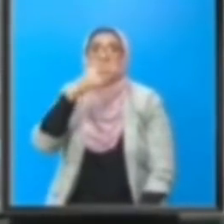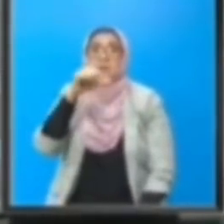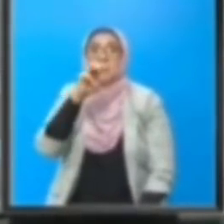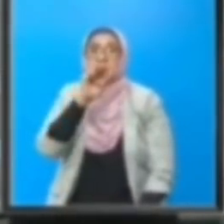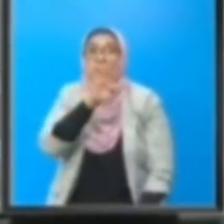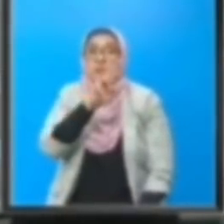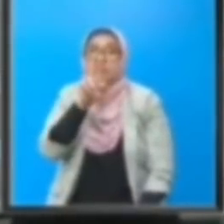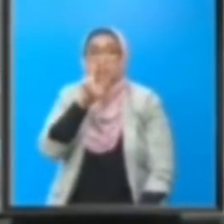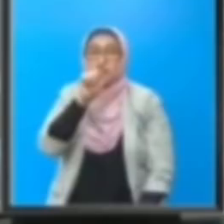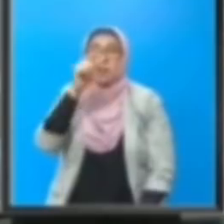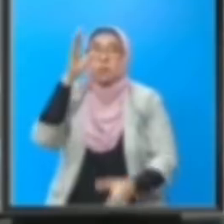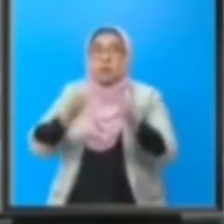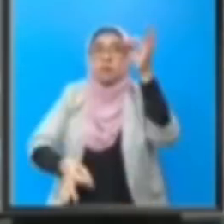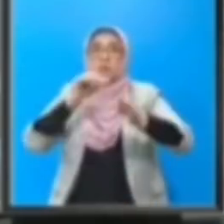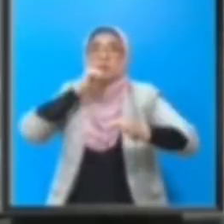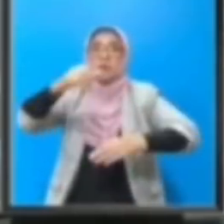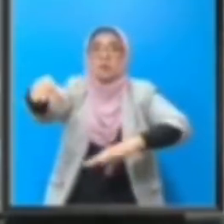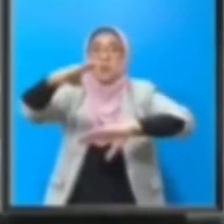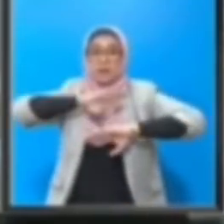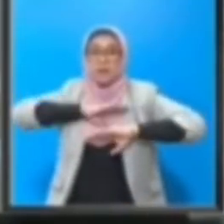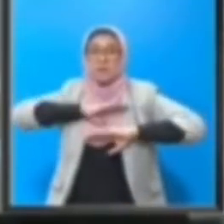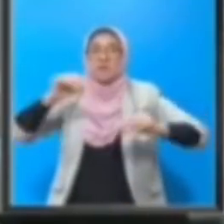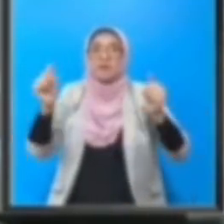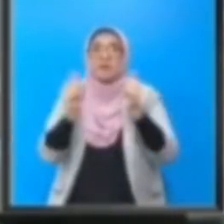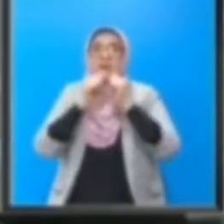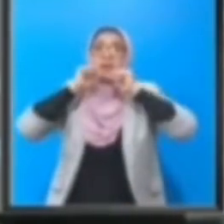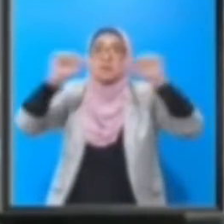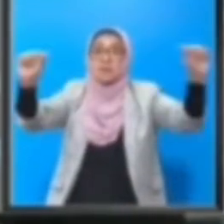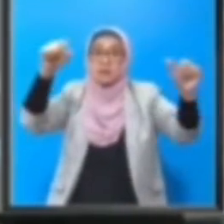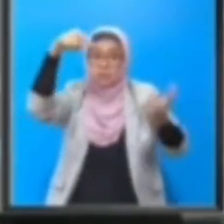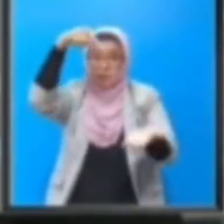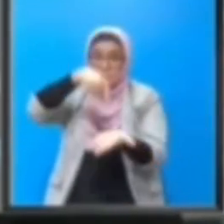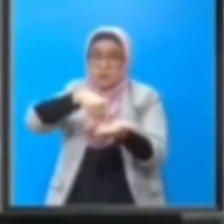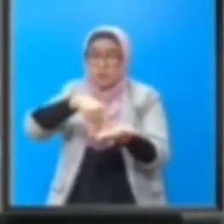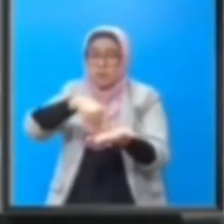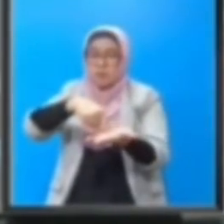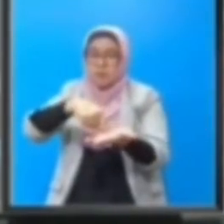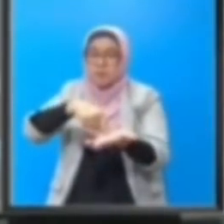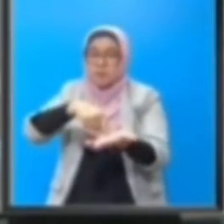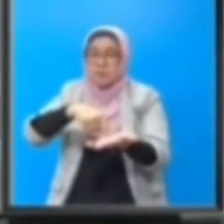Segambut, kalau tak puas hati dengan pemasyuran ini,